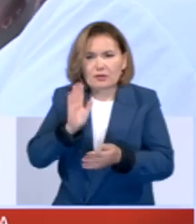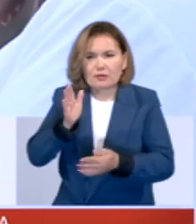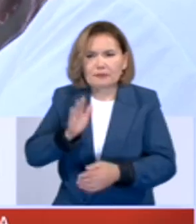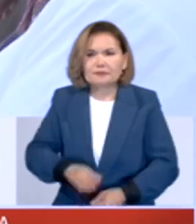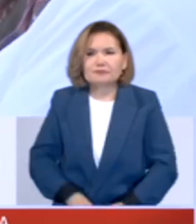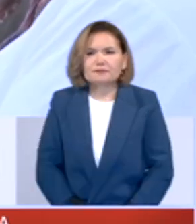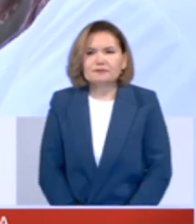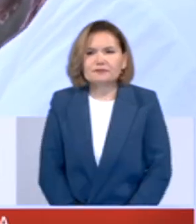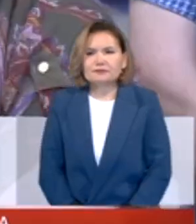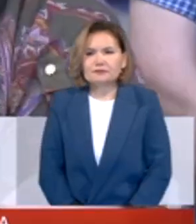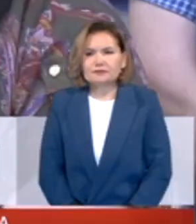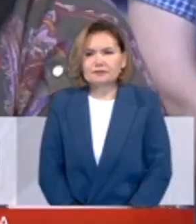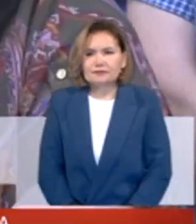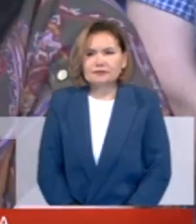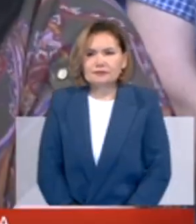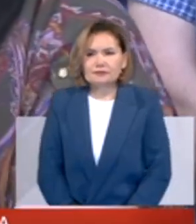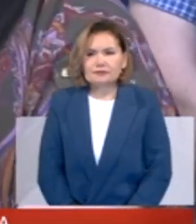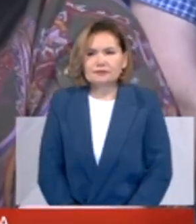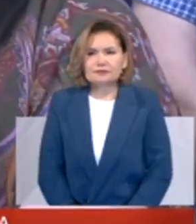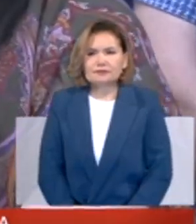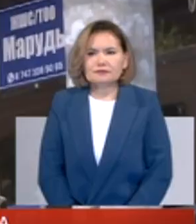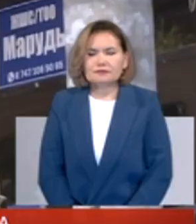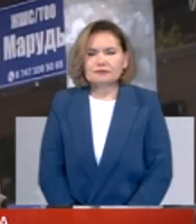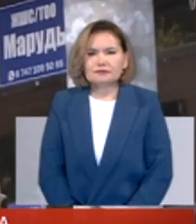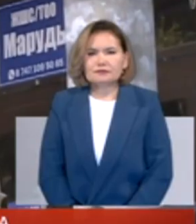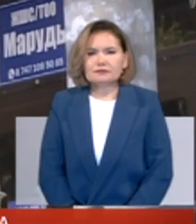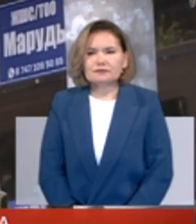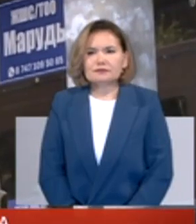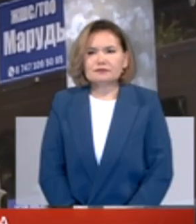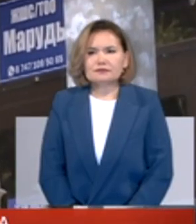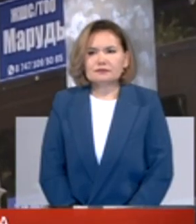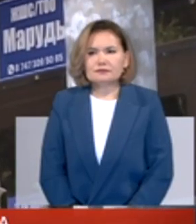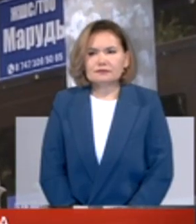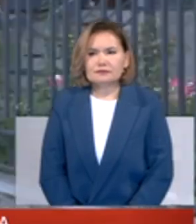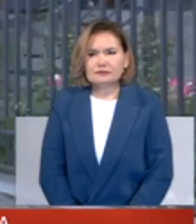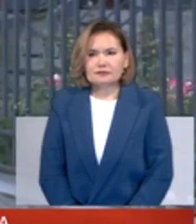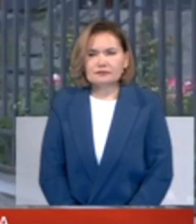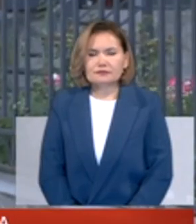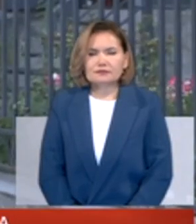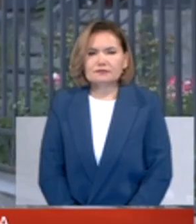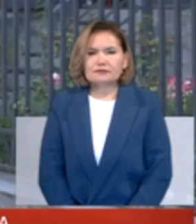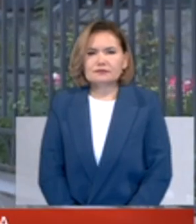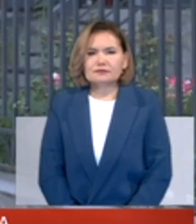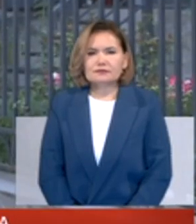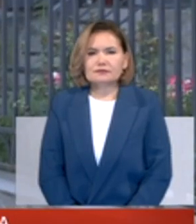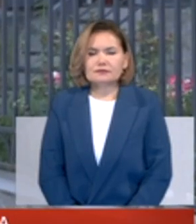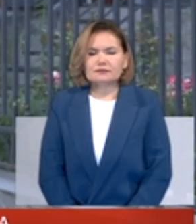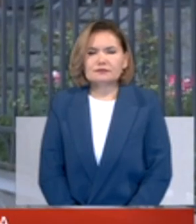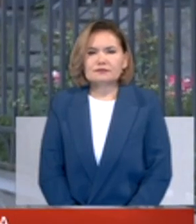полиция қызметкерлері. Жазира Оразқызы, Айдана Қуантхан, Ерболат Қуанышев, Қазақстан ұлттық телеарнасы, Алматы.